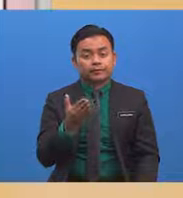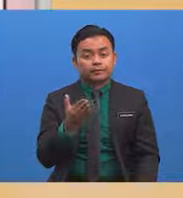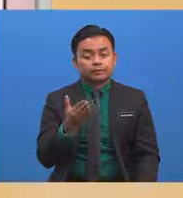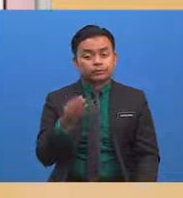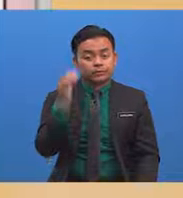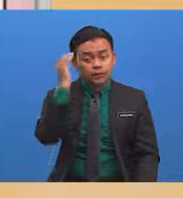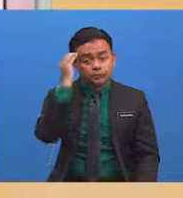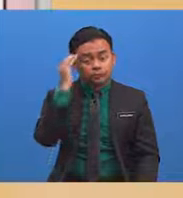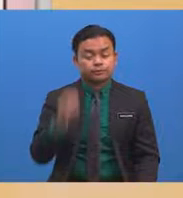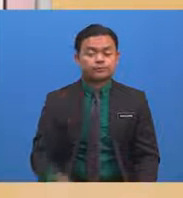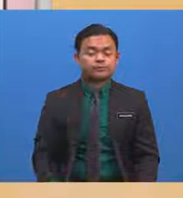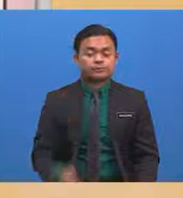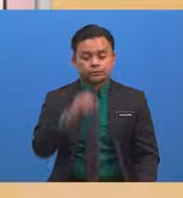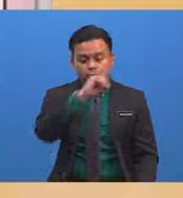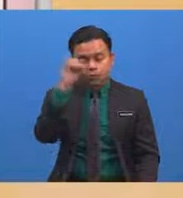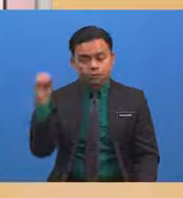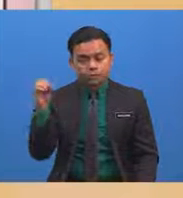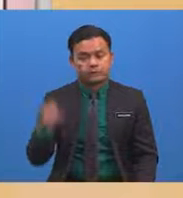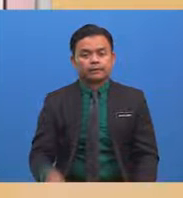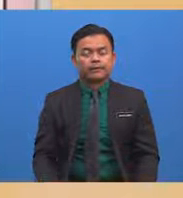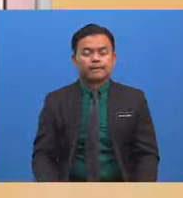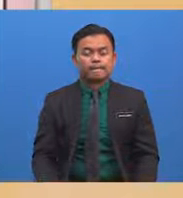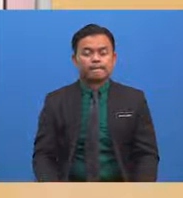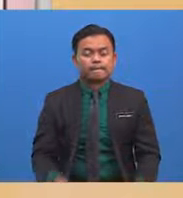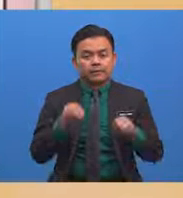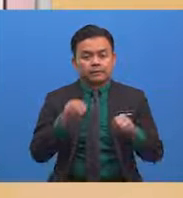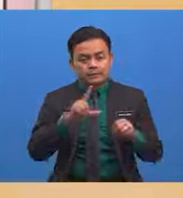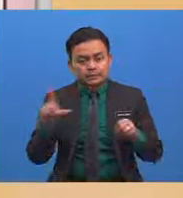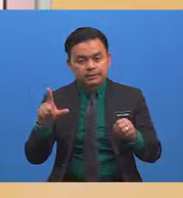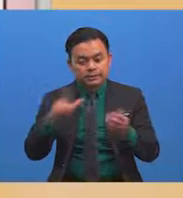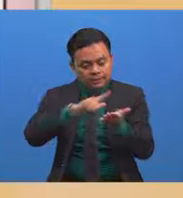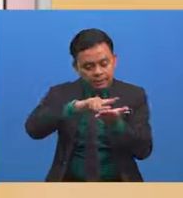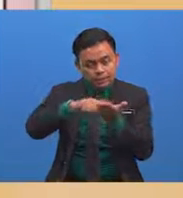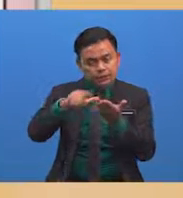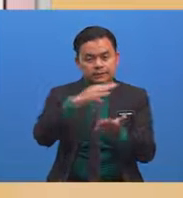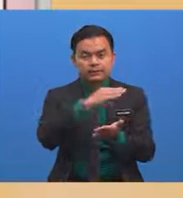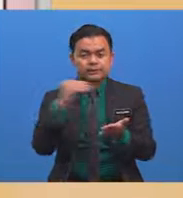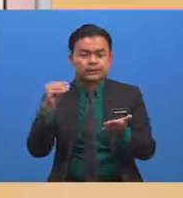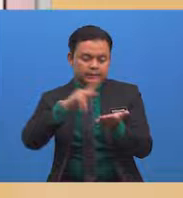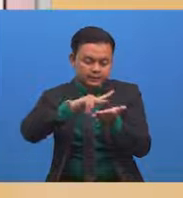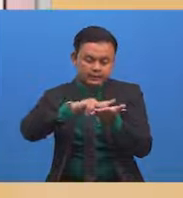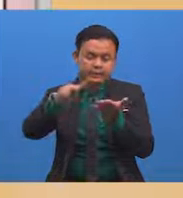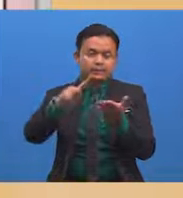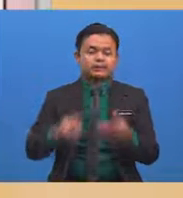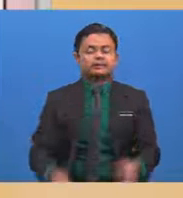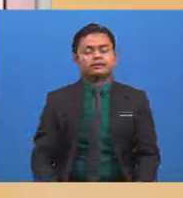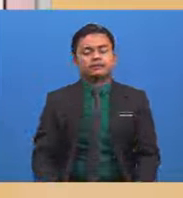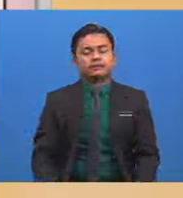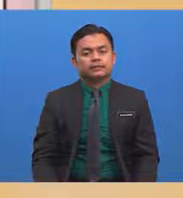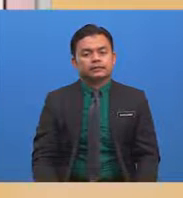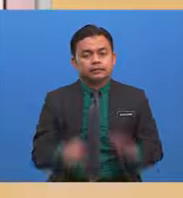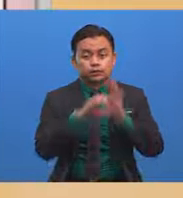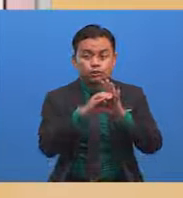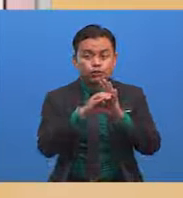permukaan objek tersebut haruslah licin dan berkilat seperti cermin yang